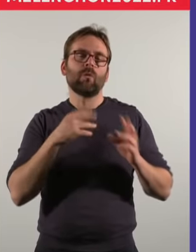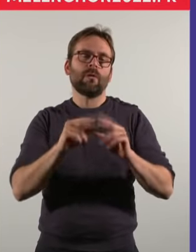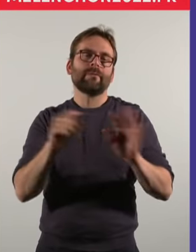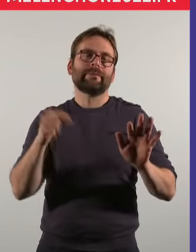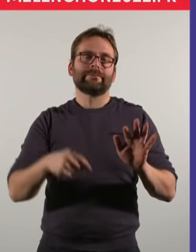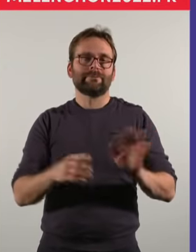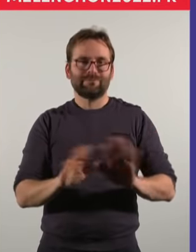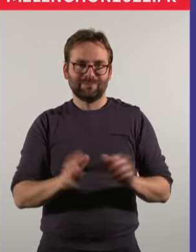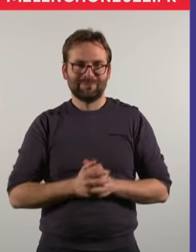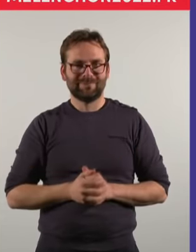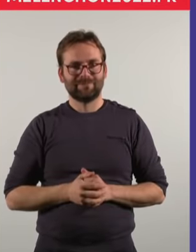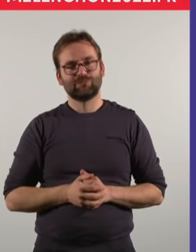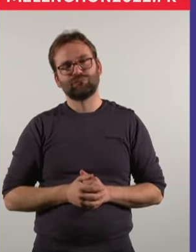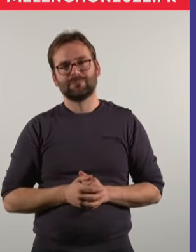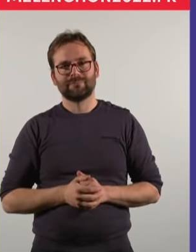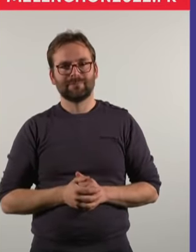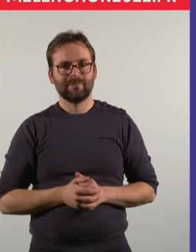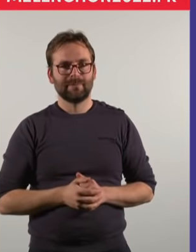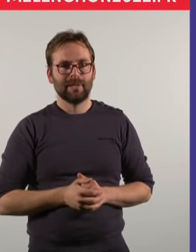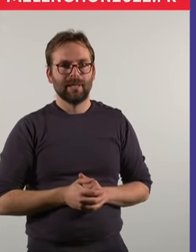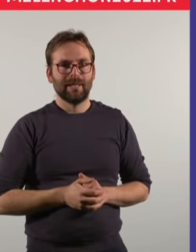je vous dise ».